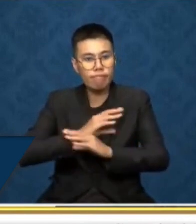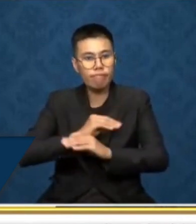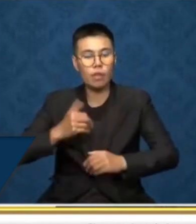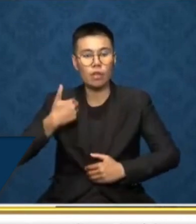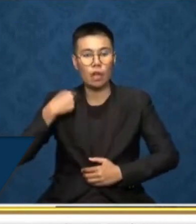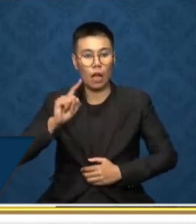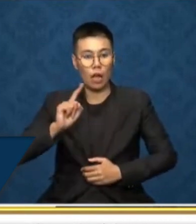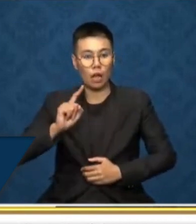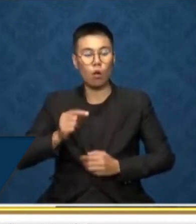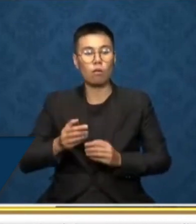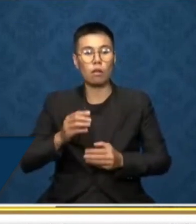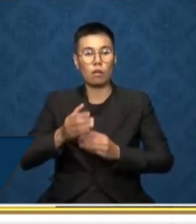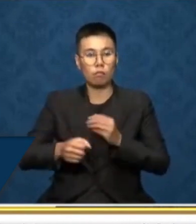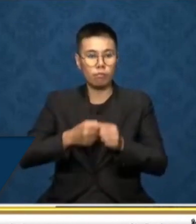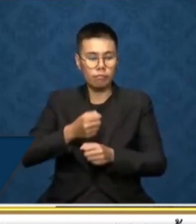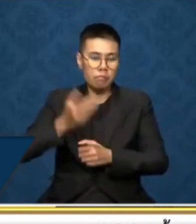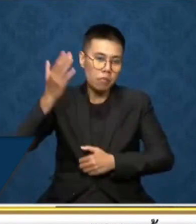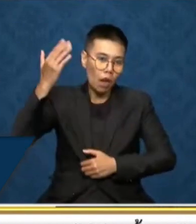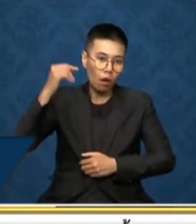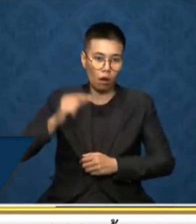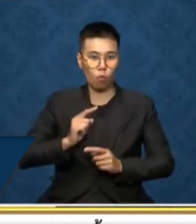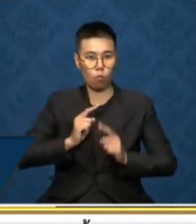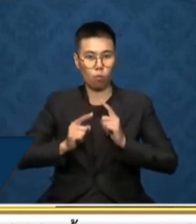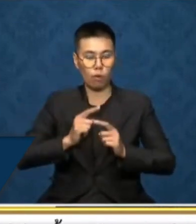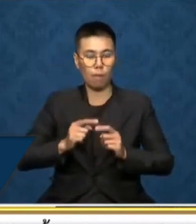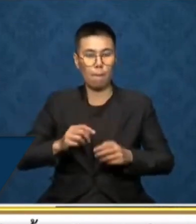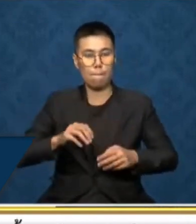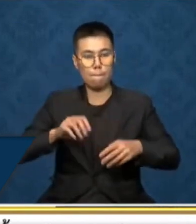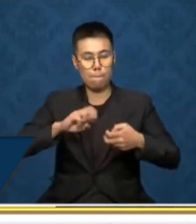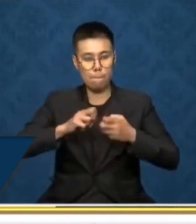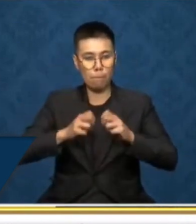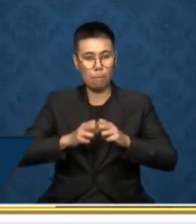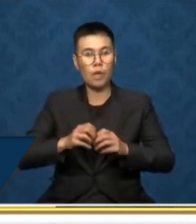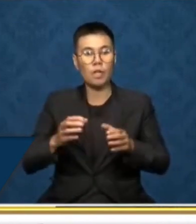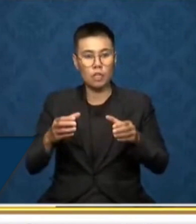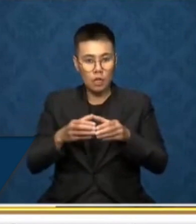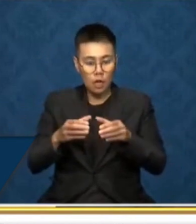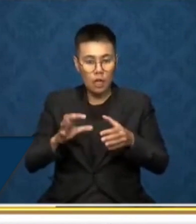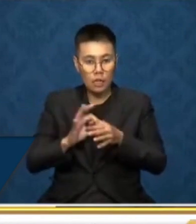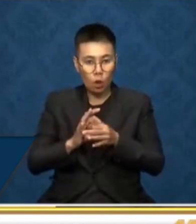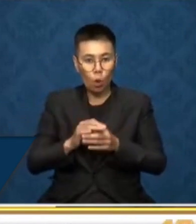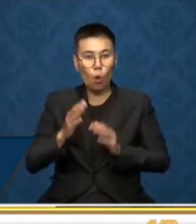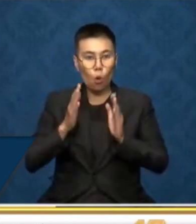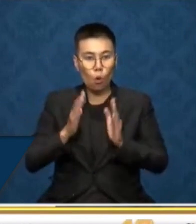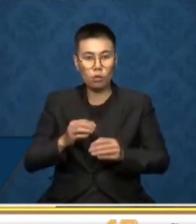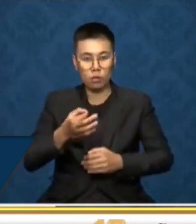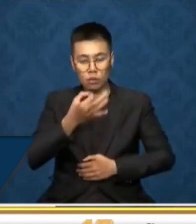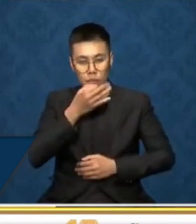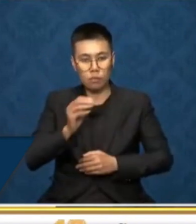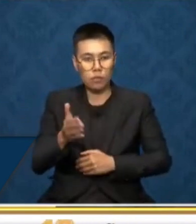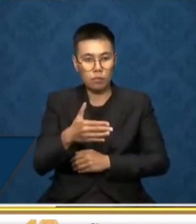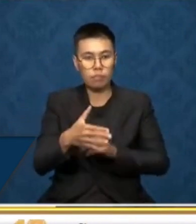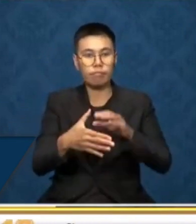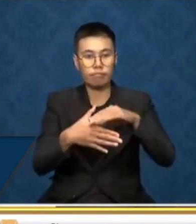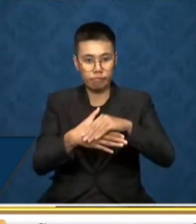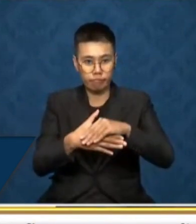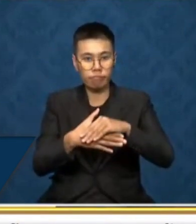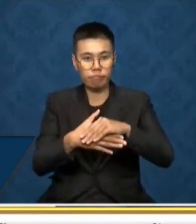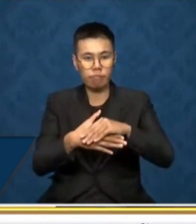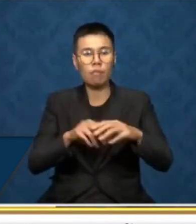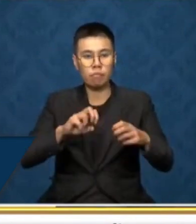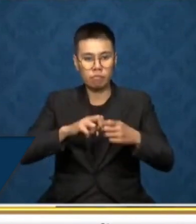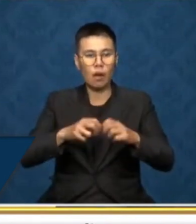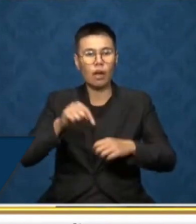ราพูดกันถึงเรื่องปัญหาของพี่น้องชาวประมงพูดกันมาเยอะมากนะครับแล้วก็ปัญหาของพี่น้องชาวประ